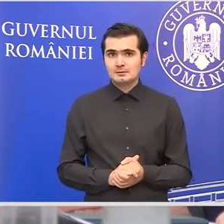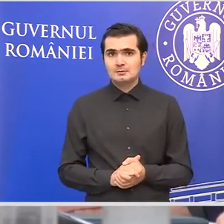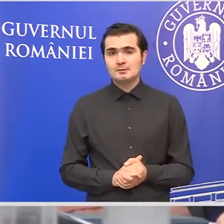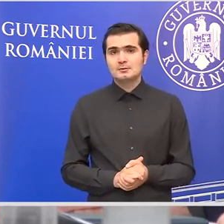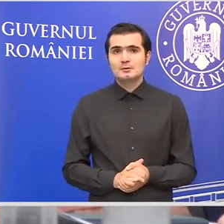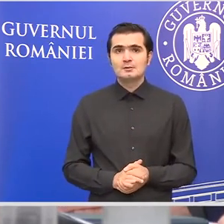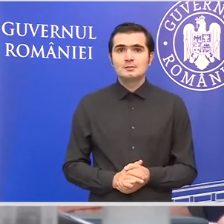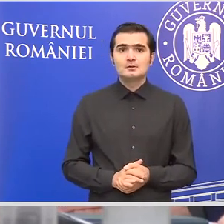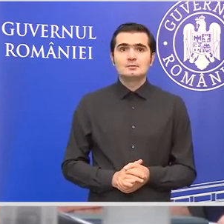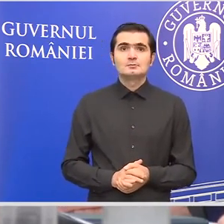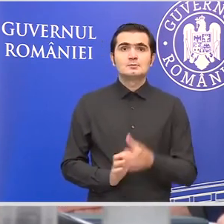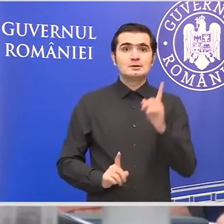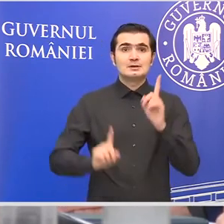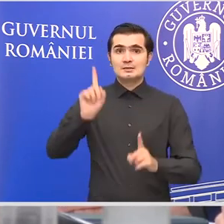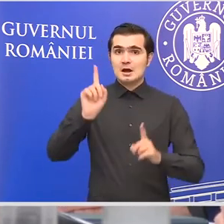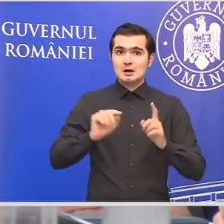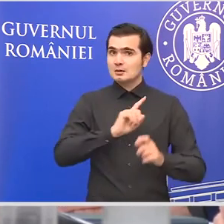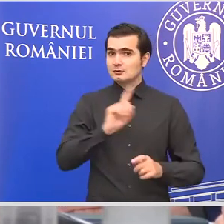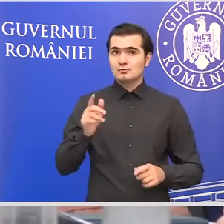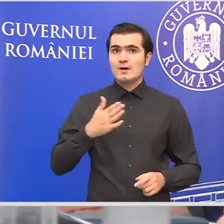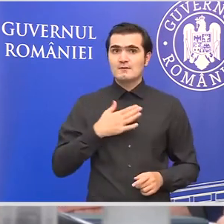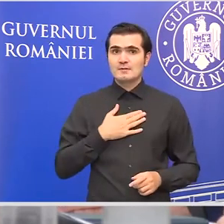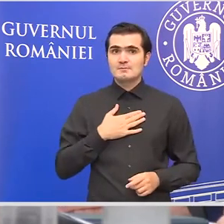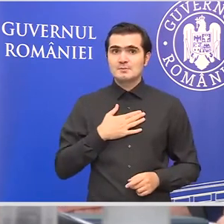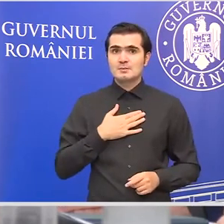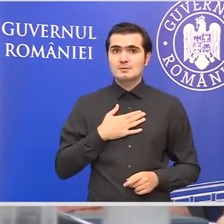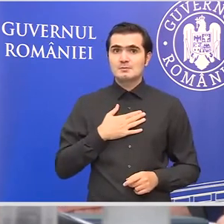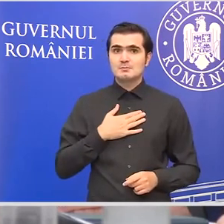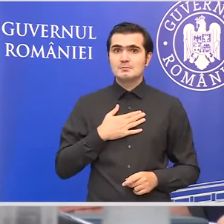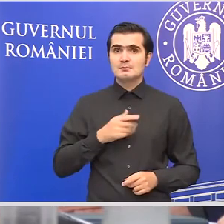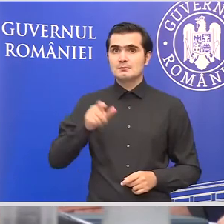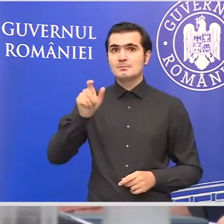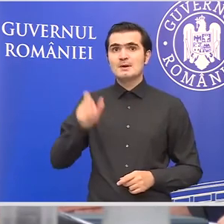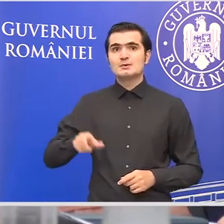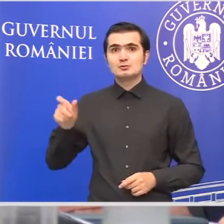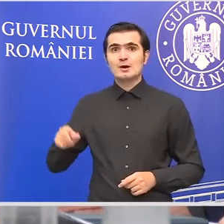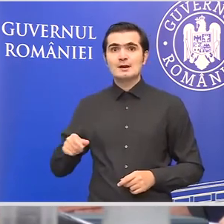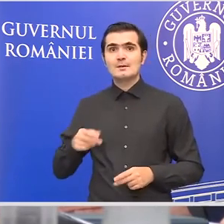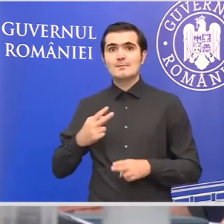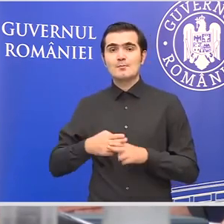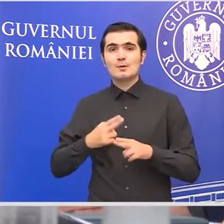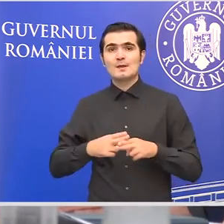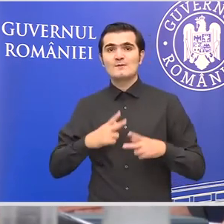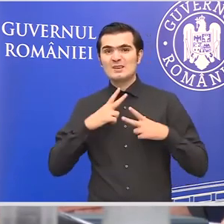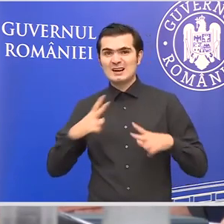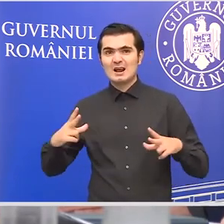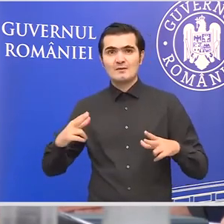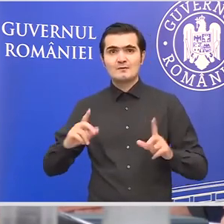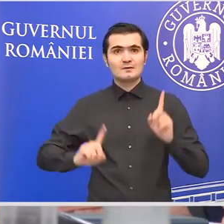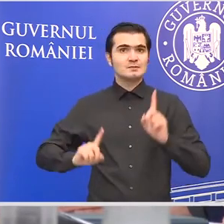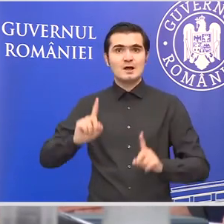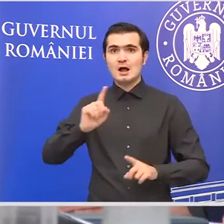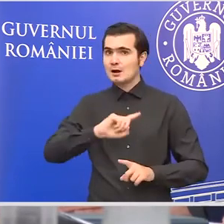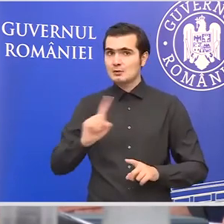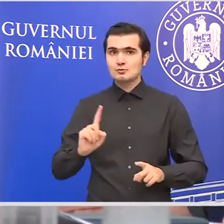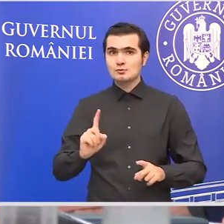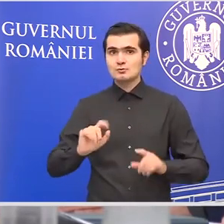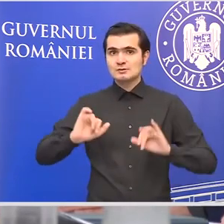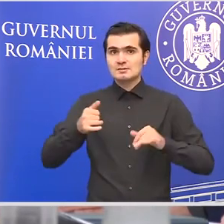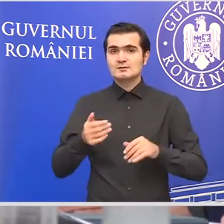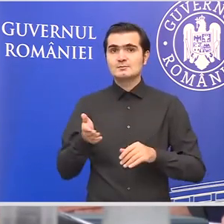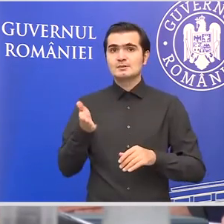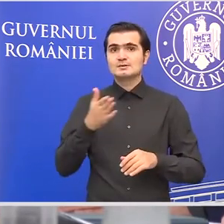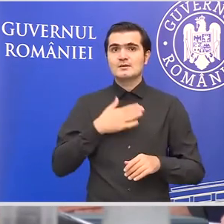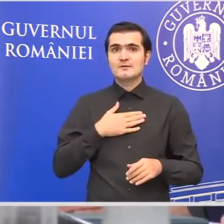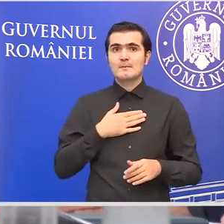câtă vreme nu vor fi cazuri severe și câtă vreme nu vom înregistra decese, cred că acesta trebuie să fie obiectivul nostru al